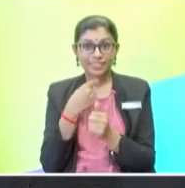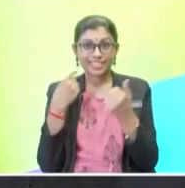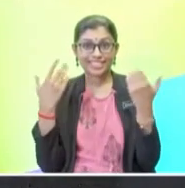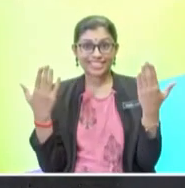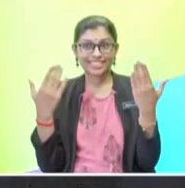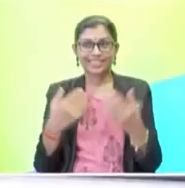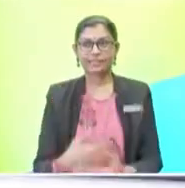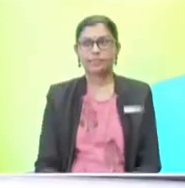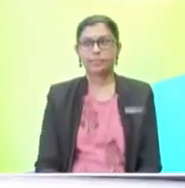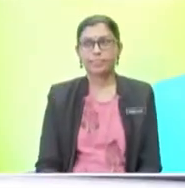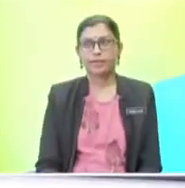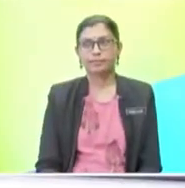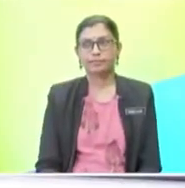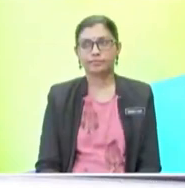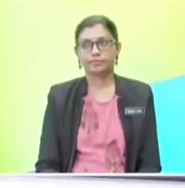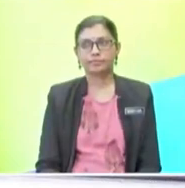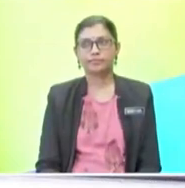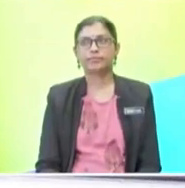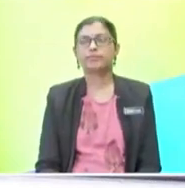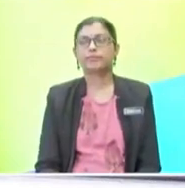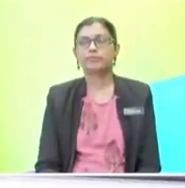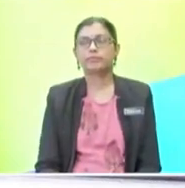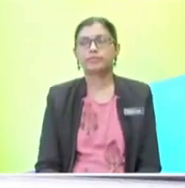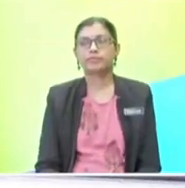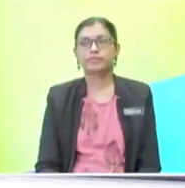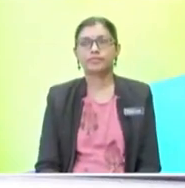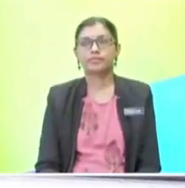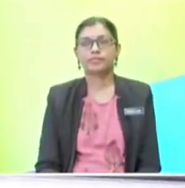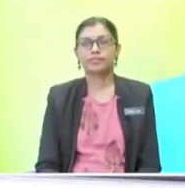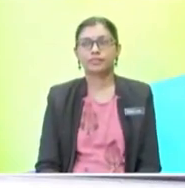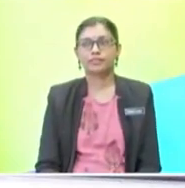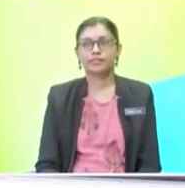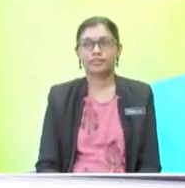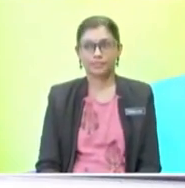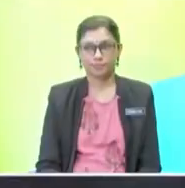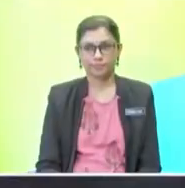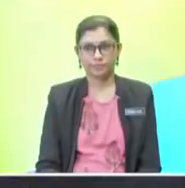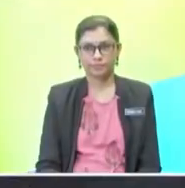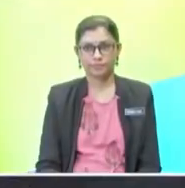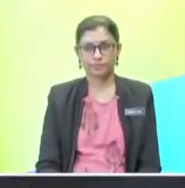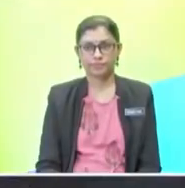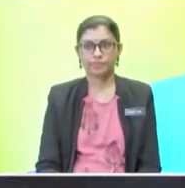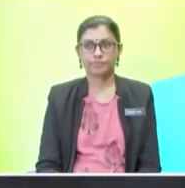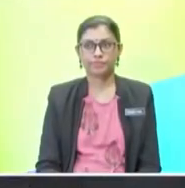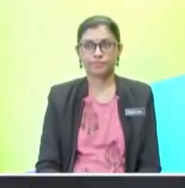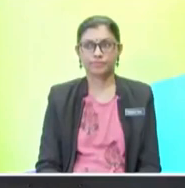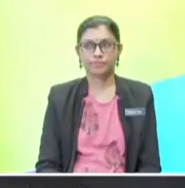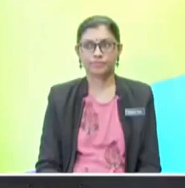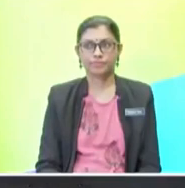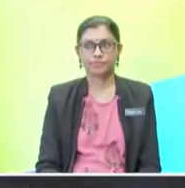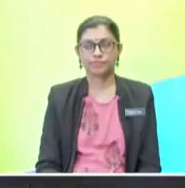pilih. Tadi kalau tengok Fatma yang angkat tangan dulu, betul, cikgu. Okey. Apa kata kita mulakan dengan Fatma? Okey, silakan Fatma